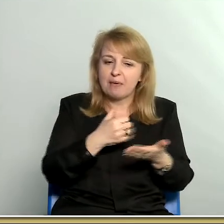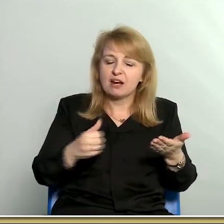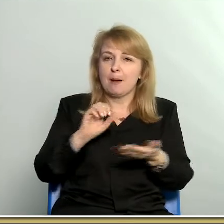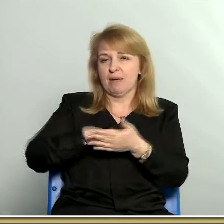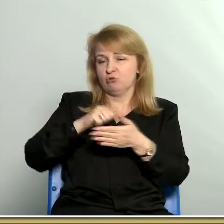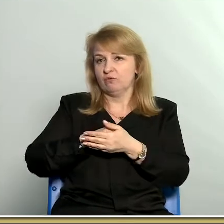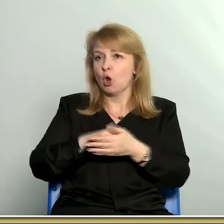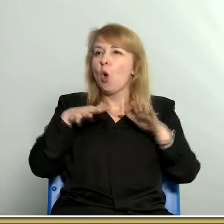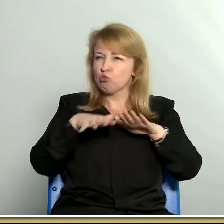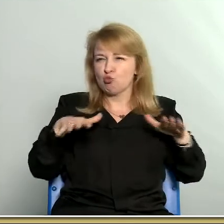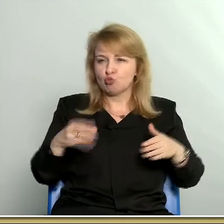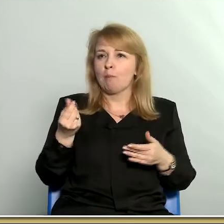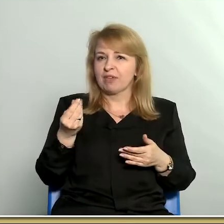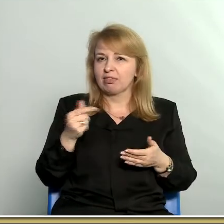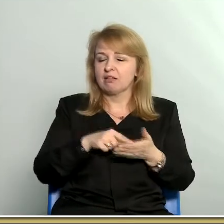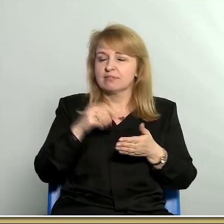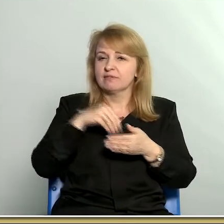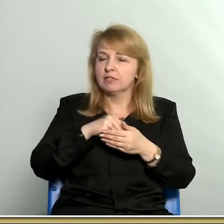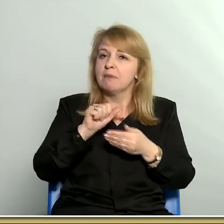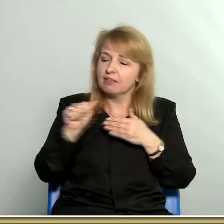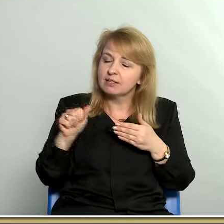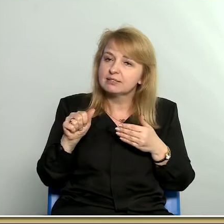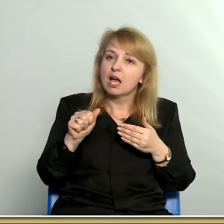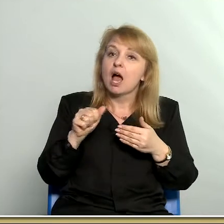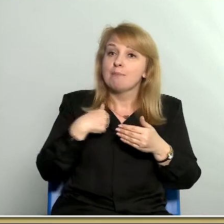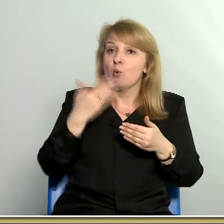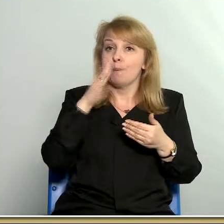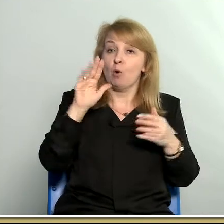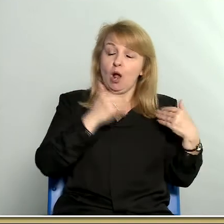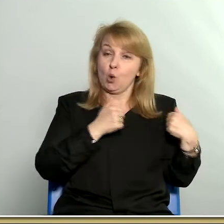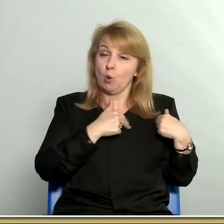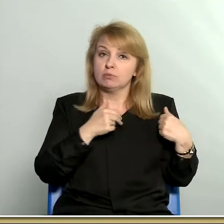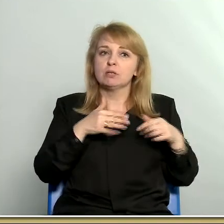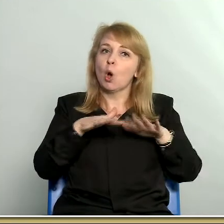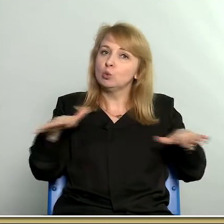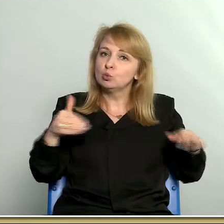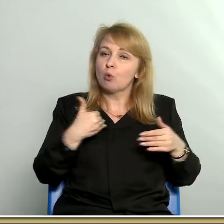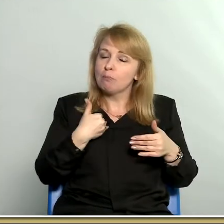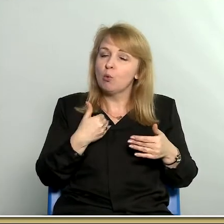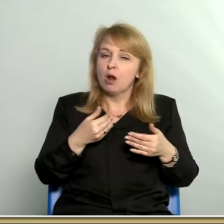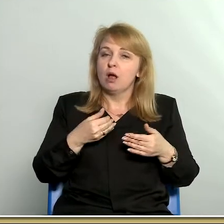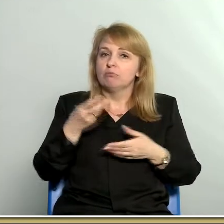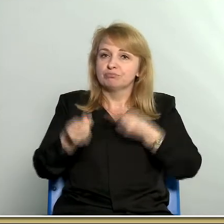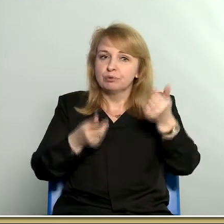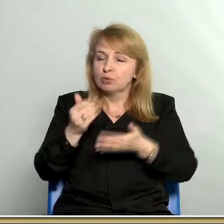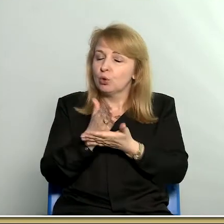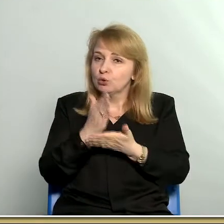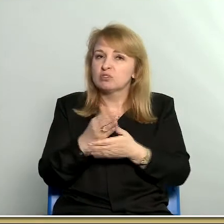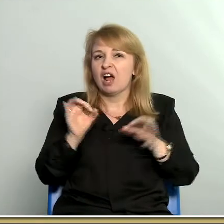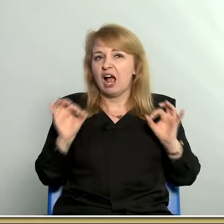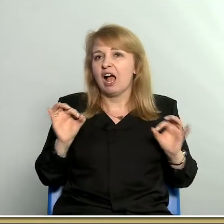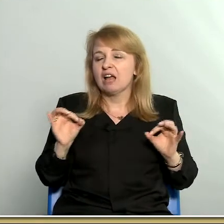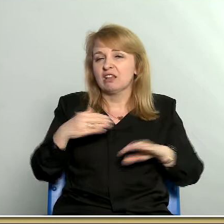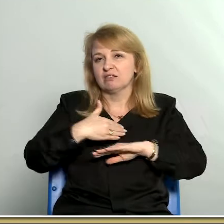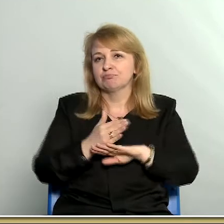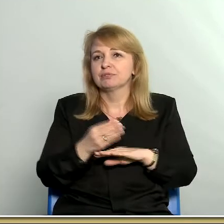razy tyle pieniędzy, ale jak pokazaliśmy, co już udało się zrobić, to powiedzieli, że faktycznie nie ma to najmniejszego sensu, a ta alokacja została